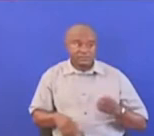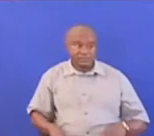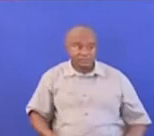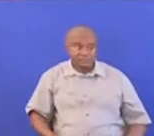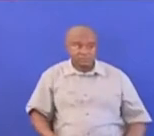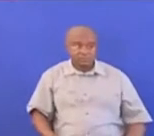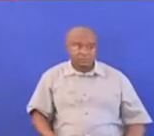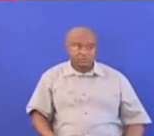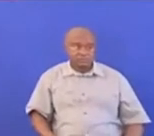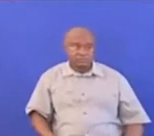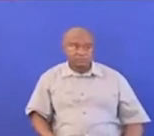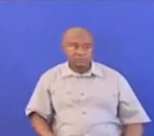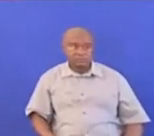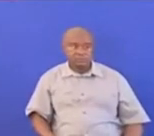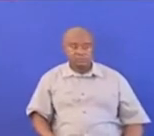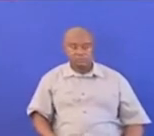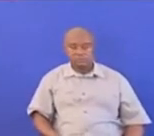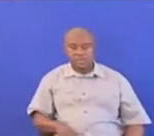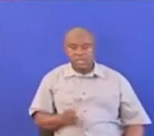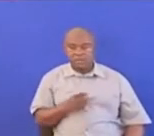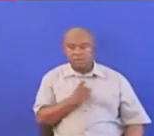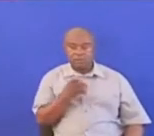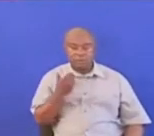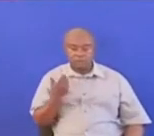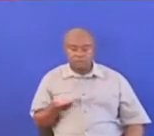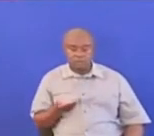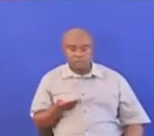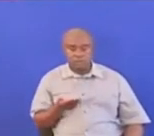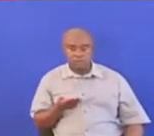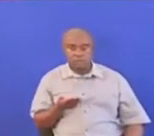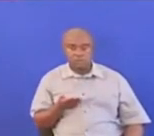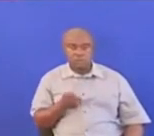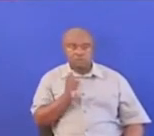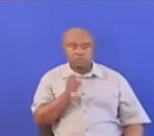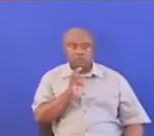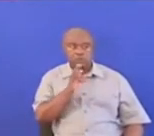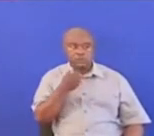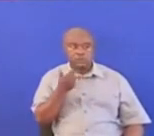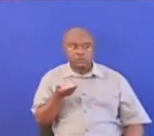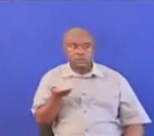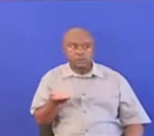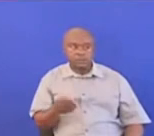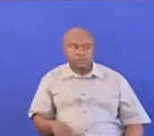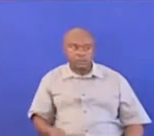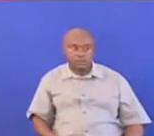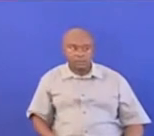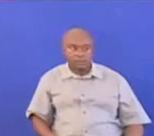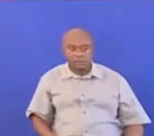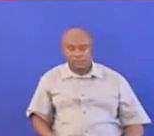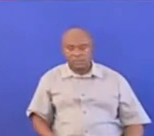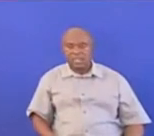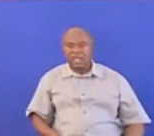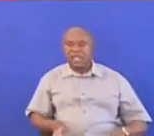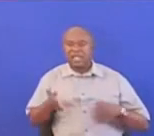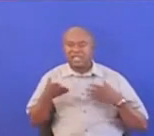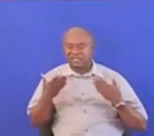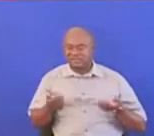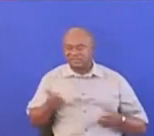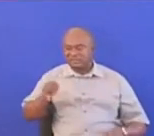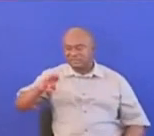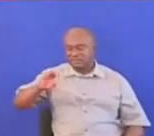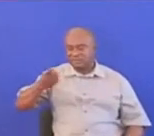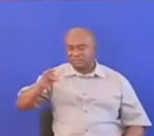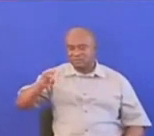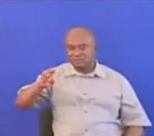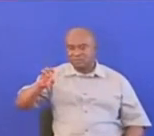wetu. Lakini bado kuna wilaya yetu ya Bukombe. Kuna wilaya ya Kaliwa. Kuna wilaya ya Mbogwe ya Mbogwe kwa ndugu